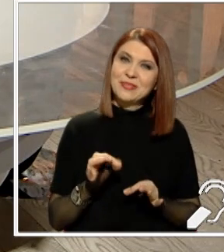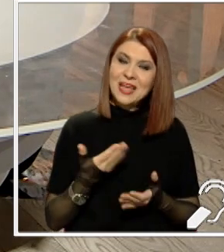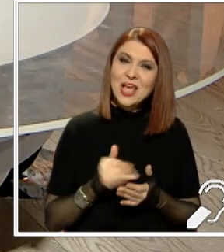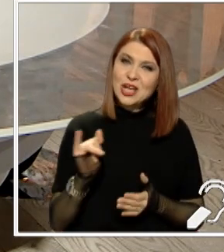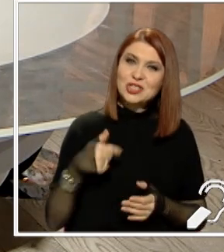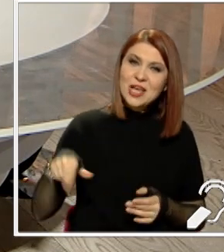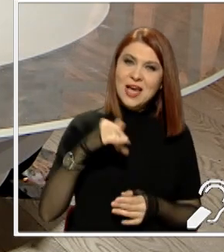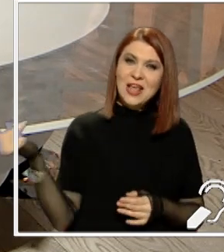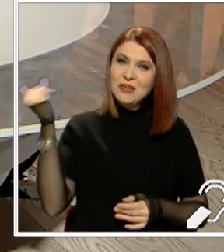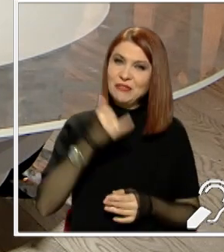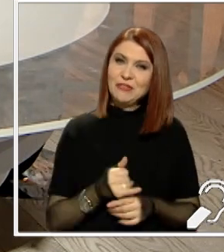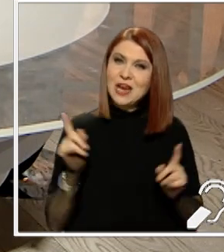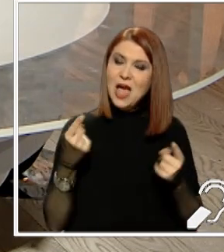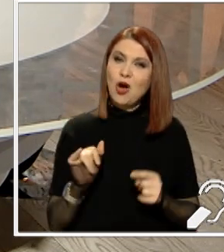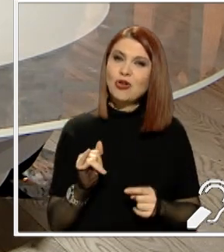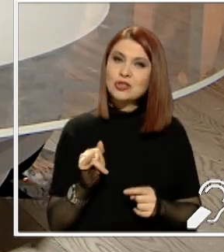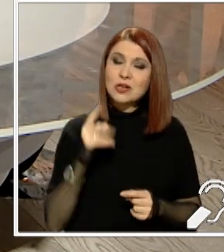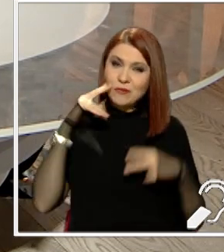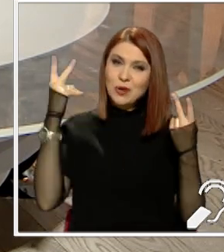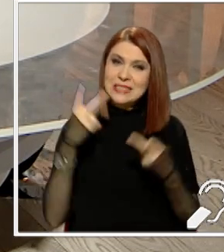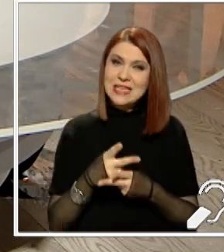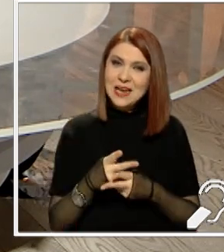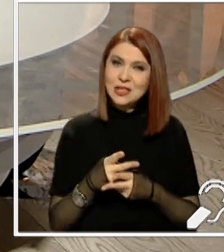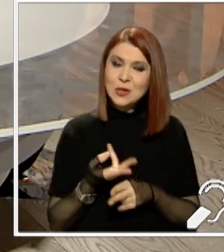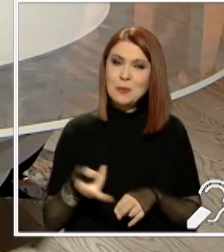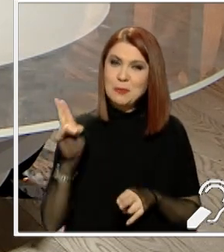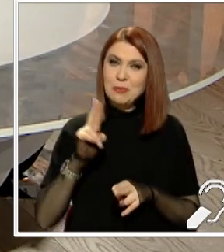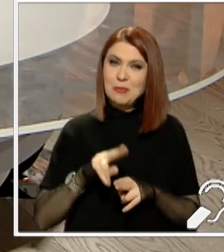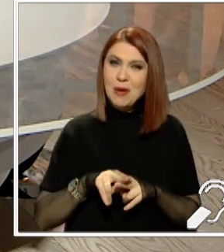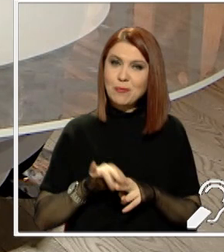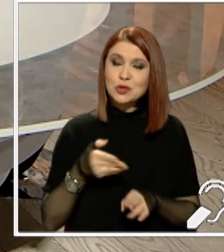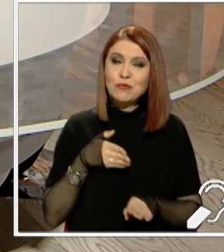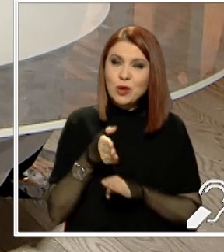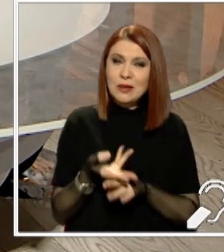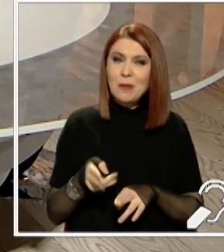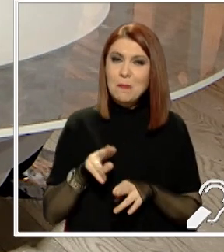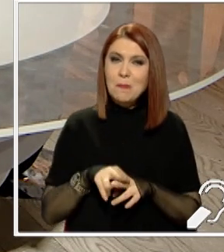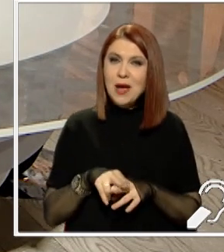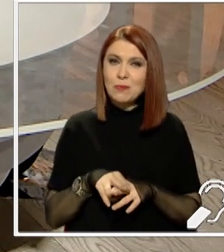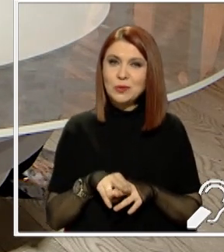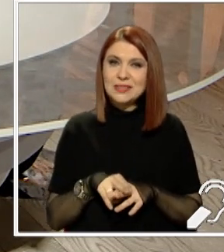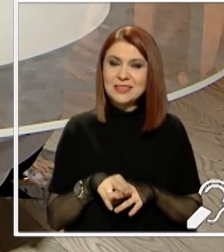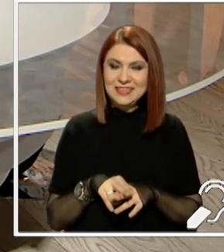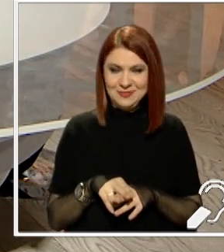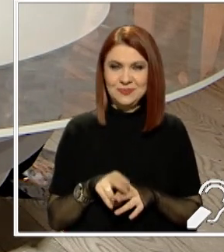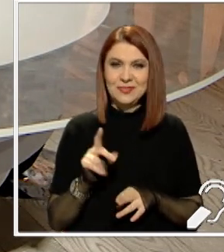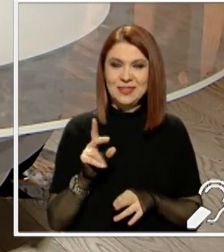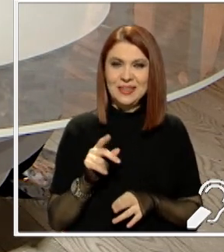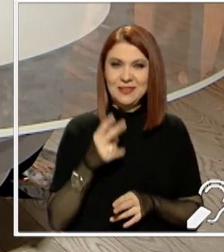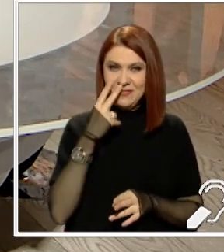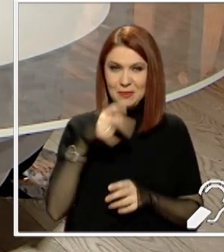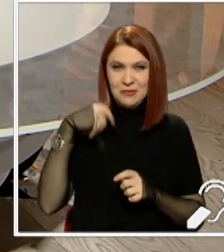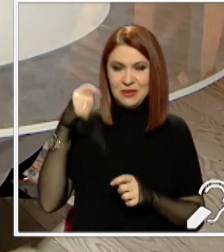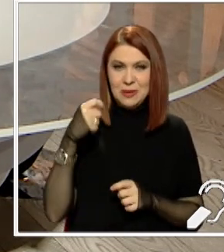cei care vin la concert vor înțelege cu atât mai mult și vor intra cu atât mai mult și în lumea sa, da, de aceste